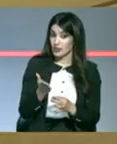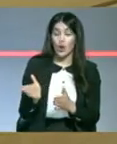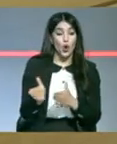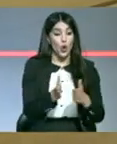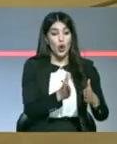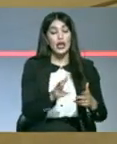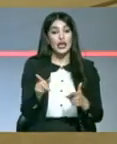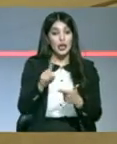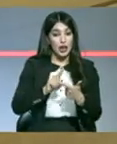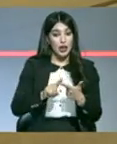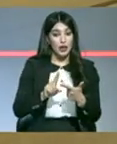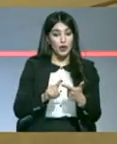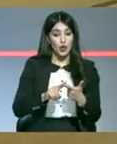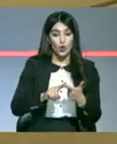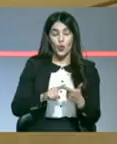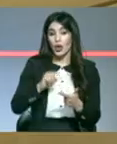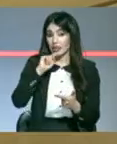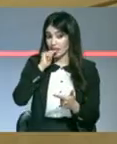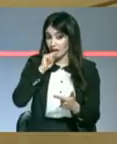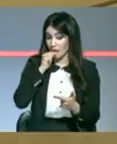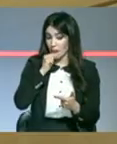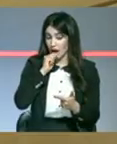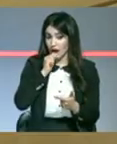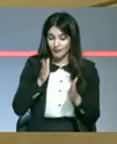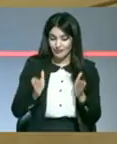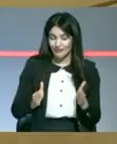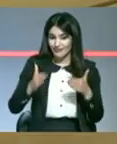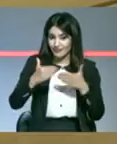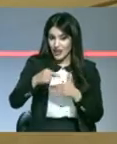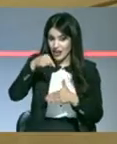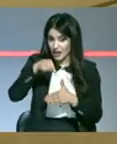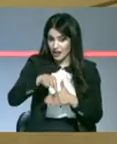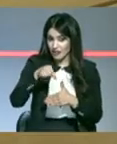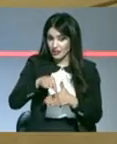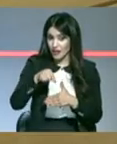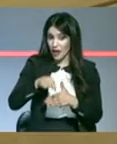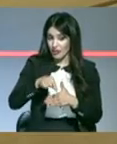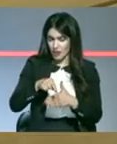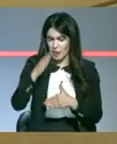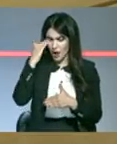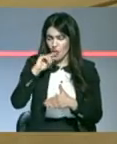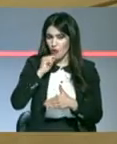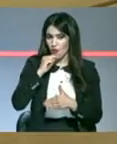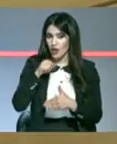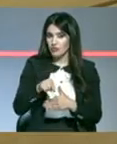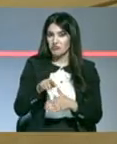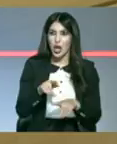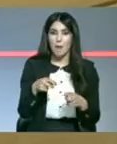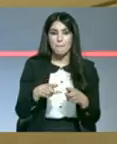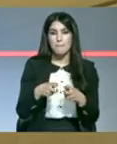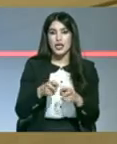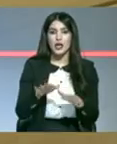بالنسبه للتمور البراك اللي هي معلب كذلك في حدود